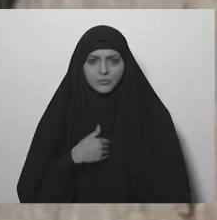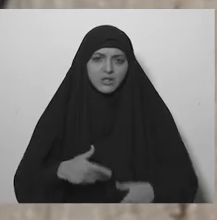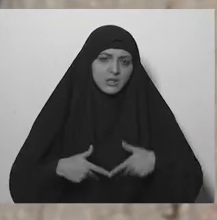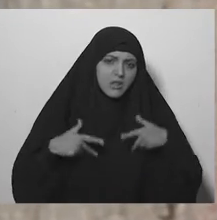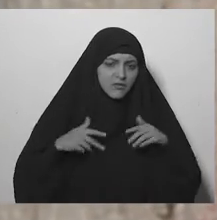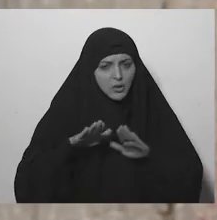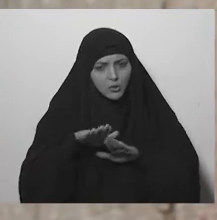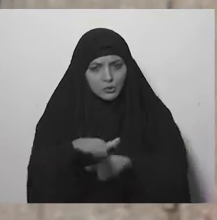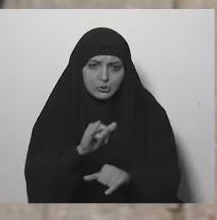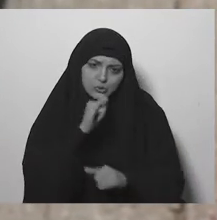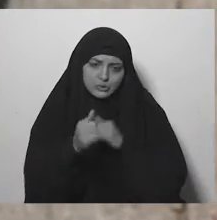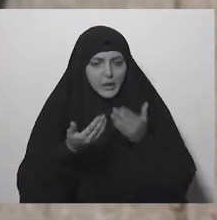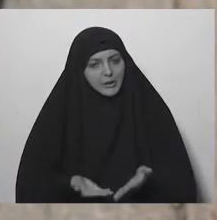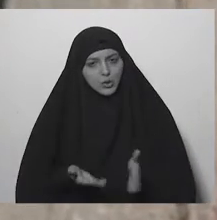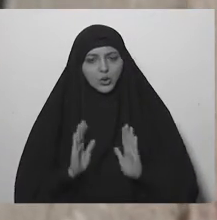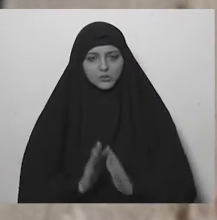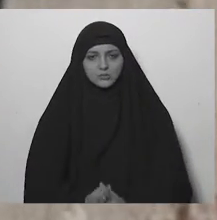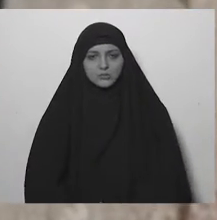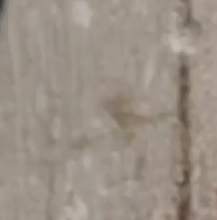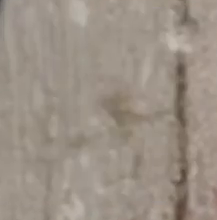de la cellule